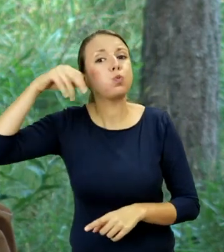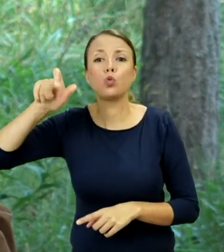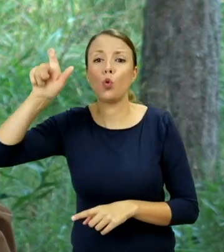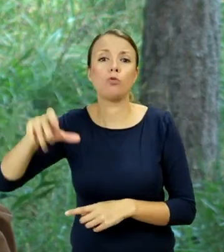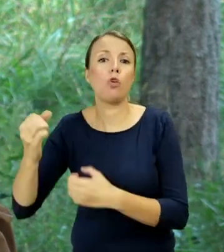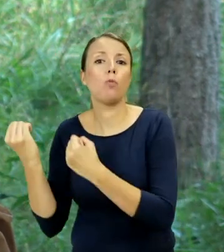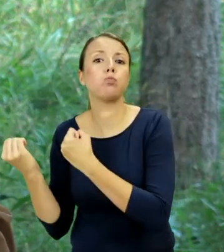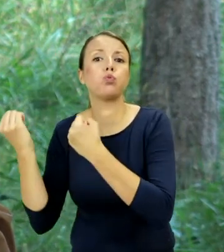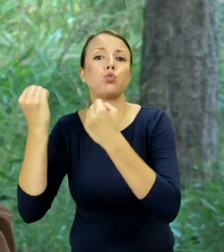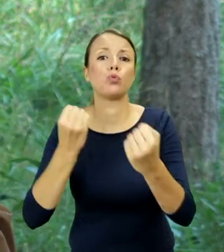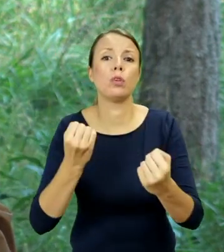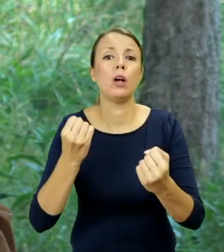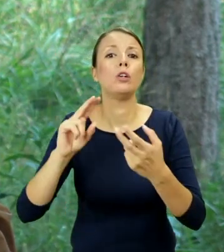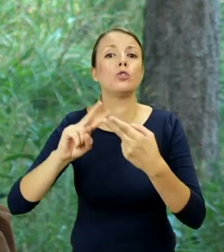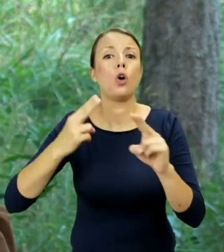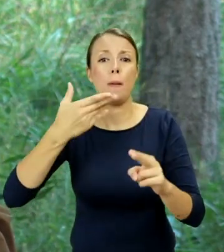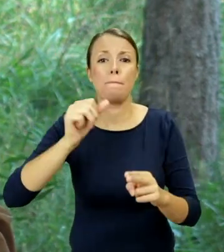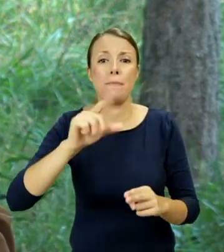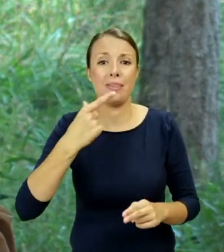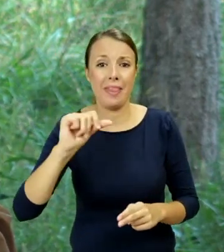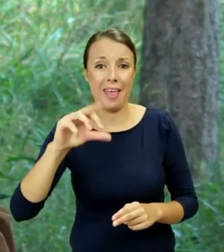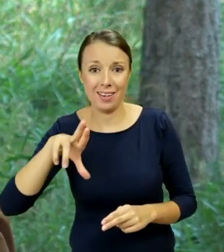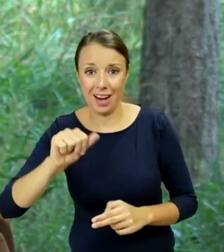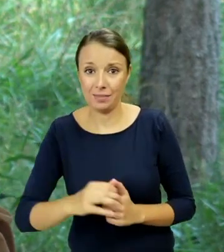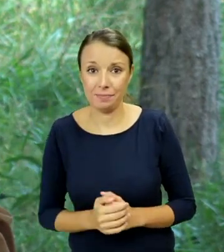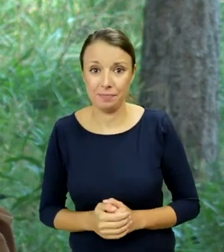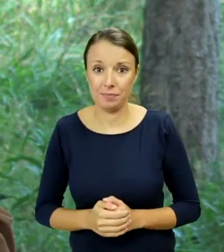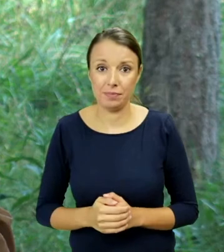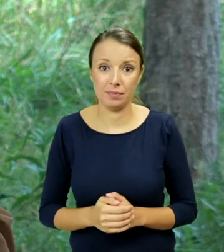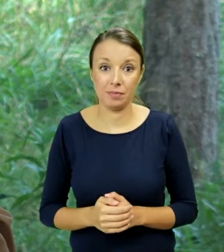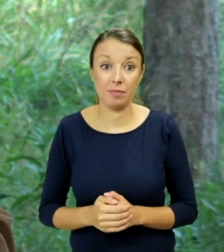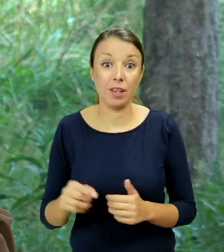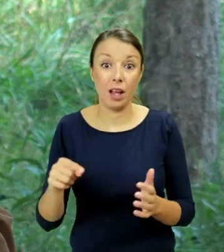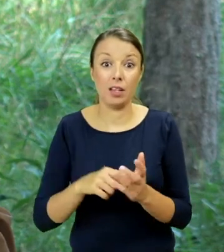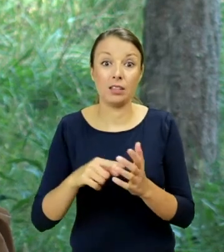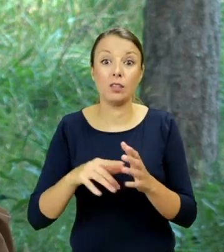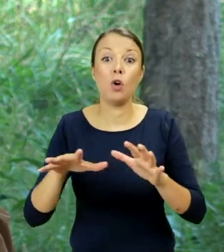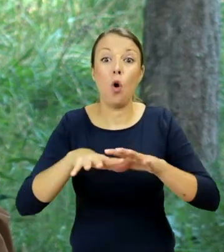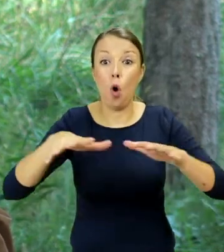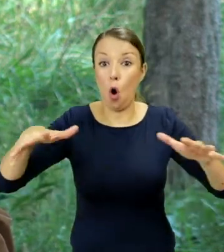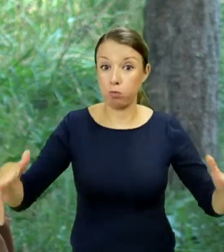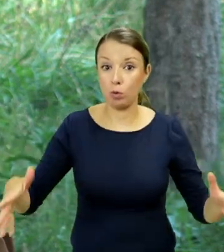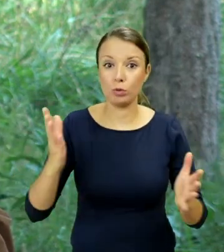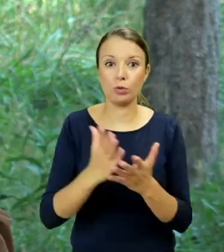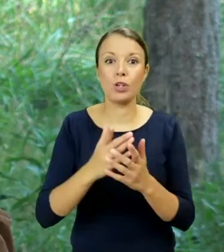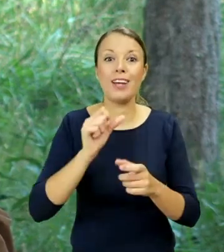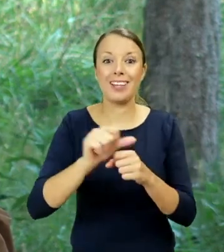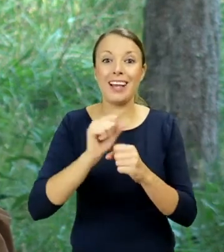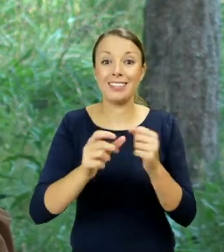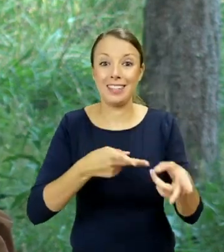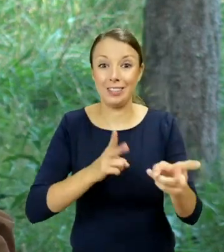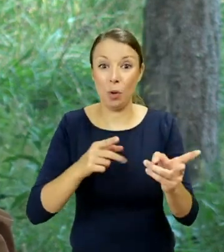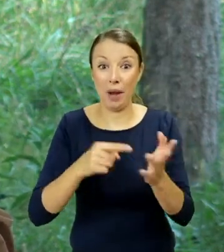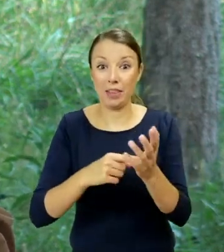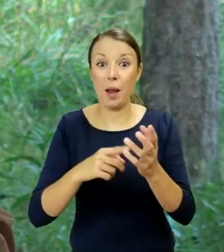przywiózł z Madery, i ten obrus, gdy już dworek otworzymy 11 listopada, będzie można